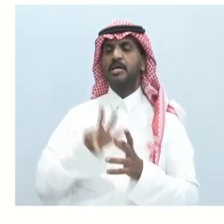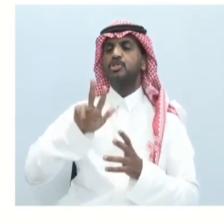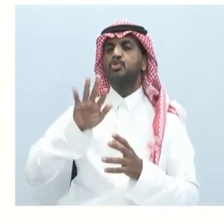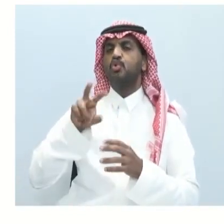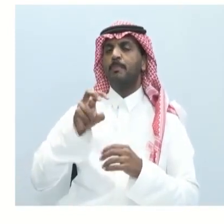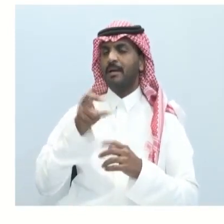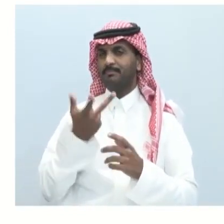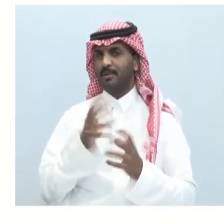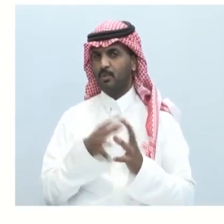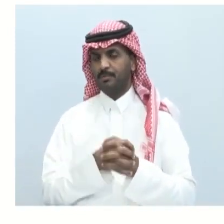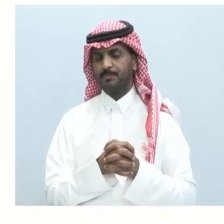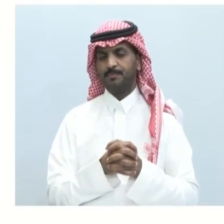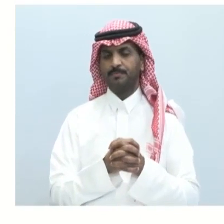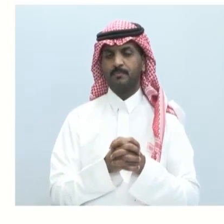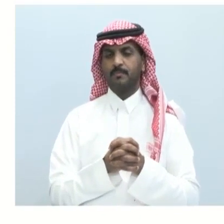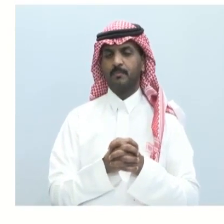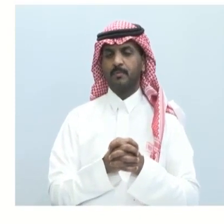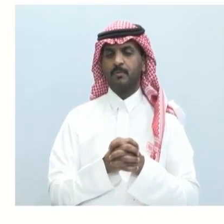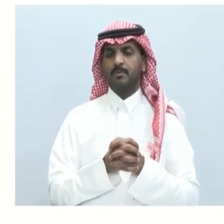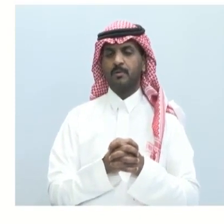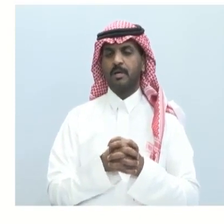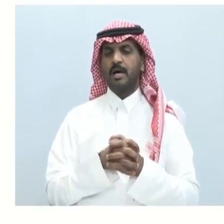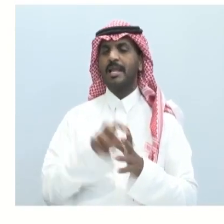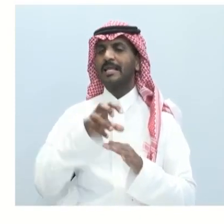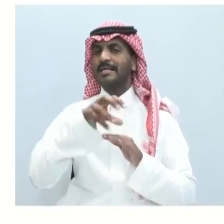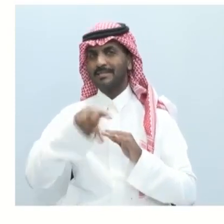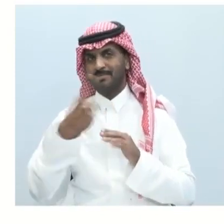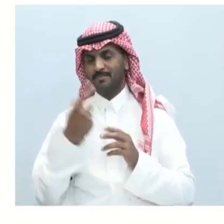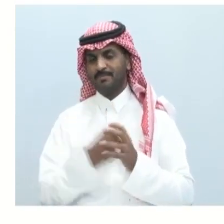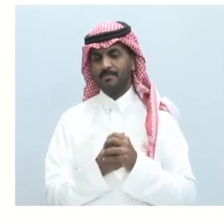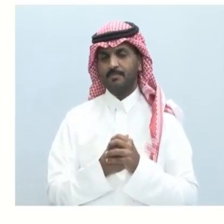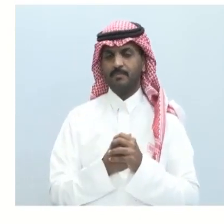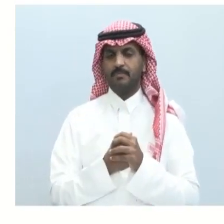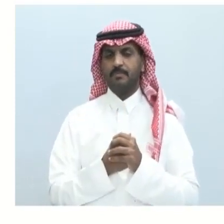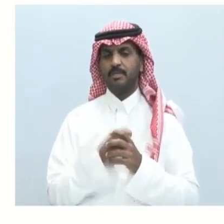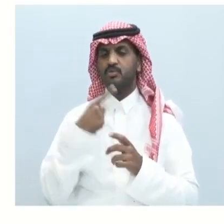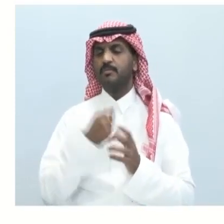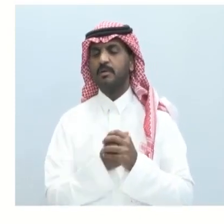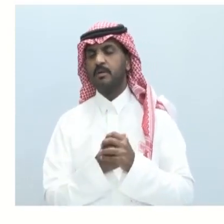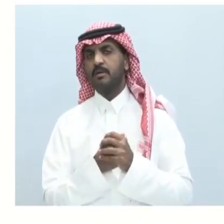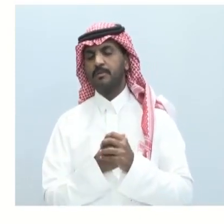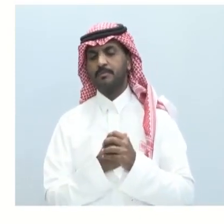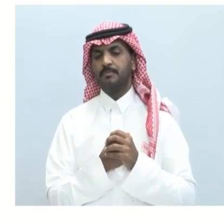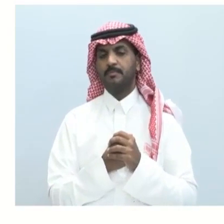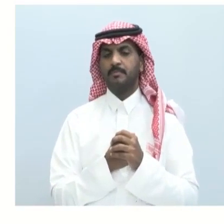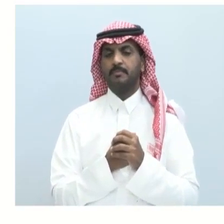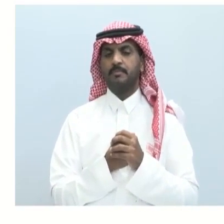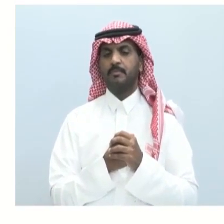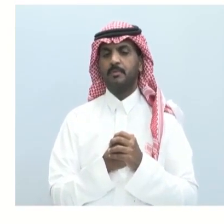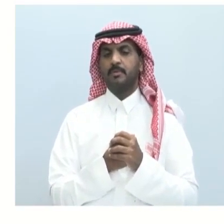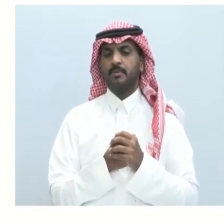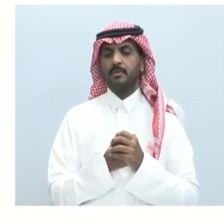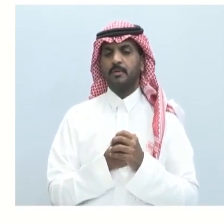ماذا نعني بالشعبه او القسم بماذا نستطيع ان نعرف الشعبه او القسم